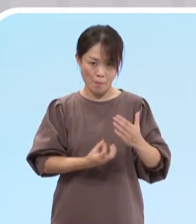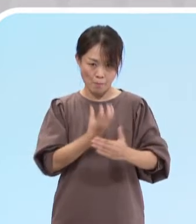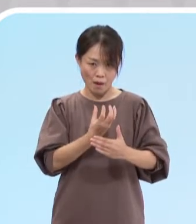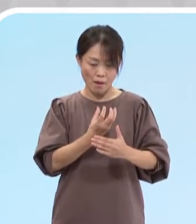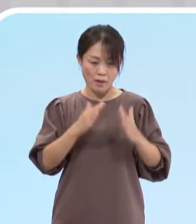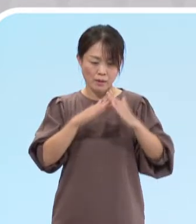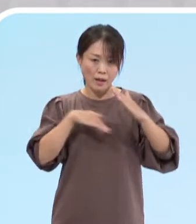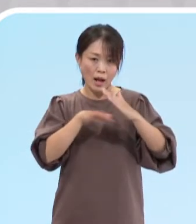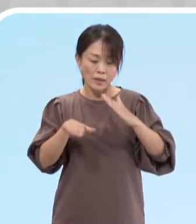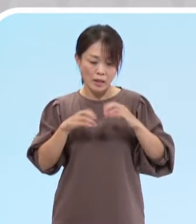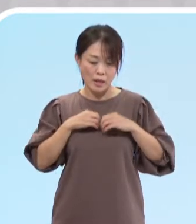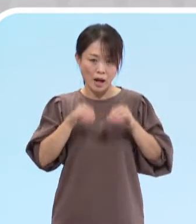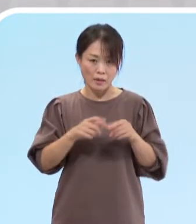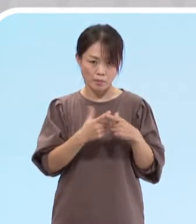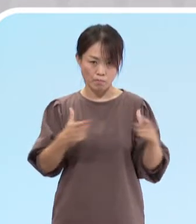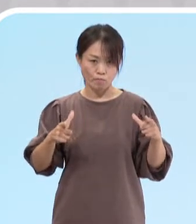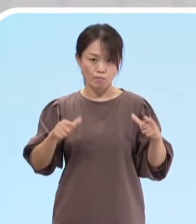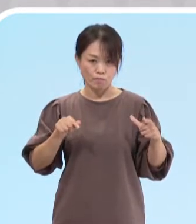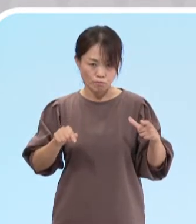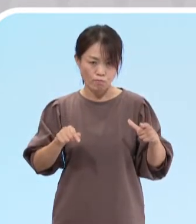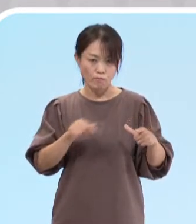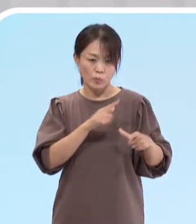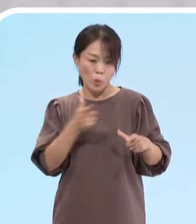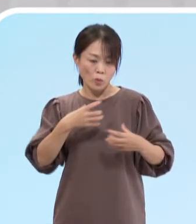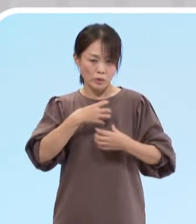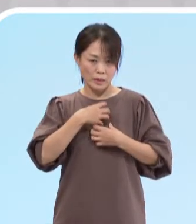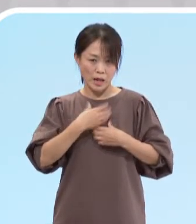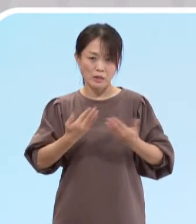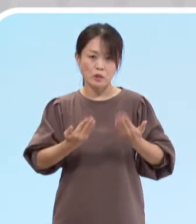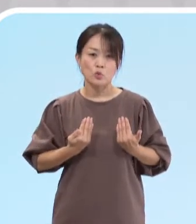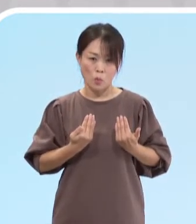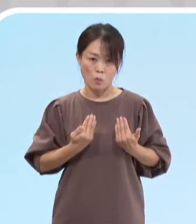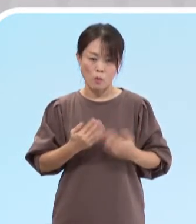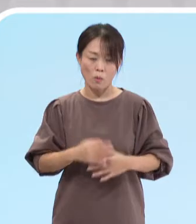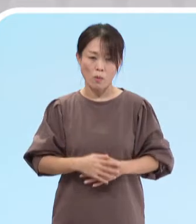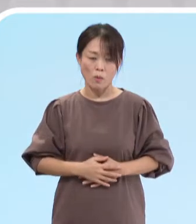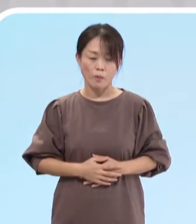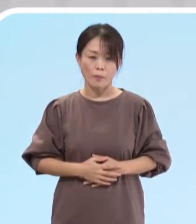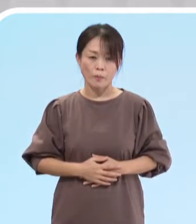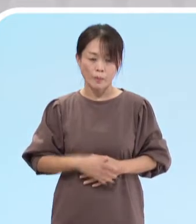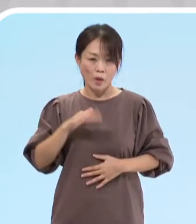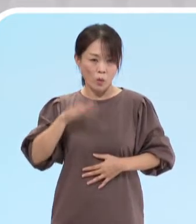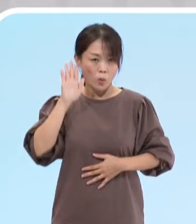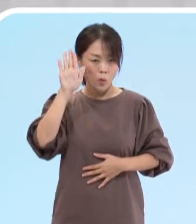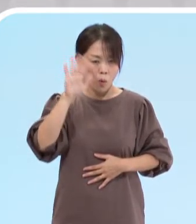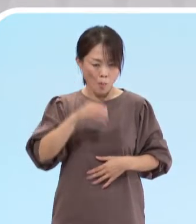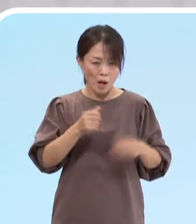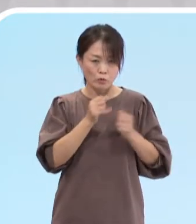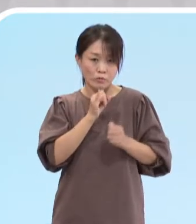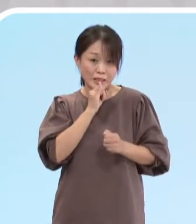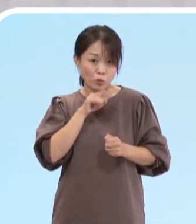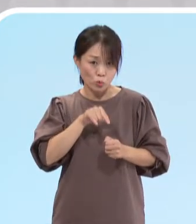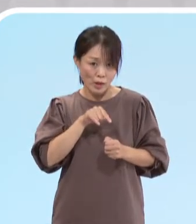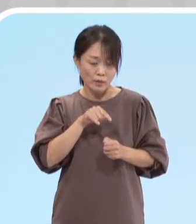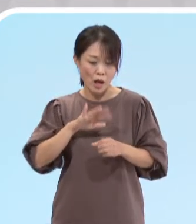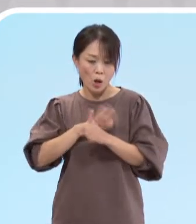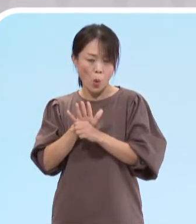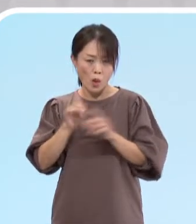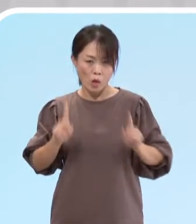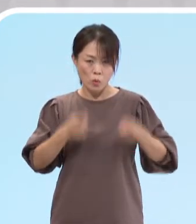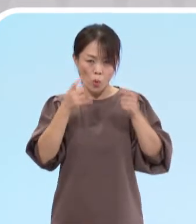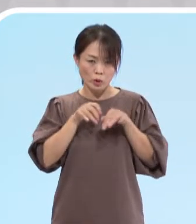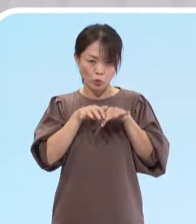し、家庭での感染が拡大するなど依然警戒が必要です。今後季節性インフル